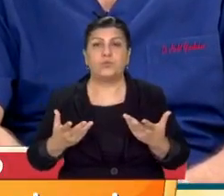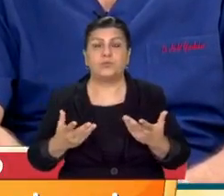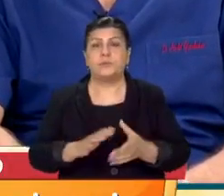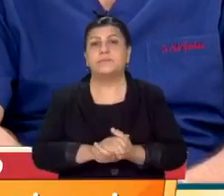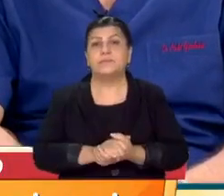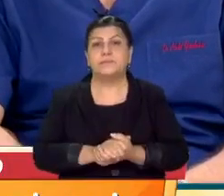kaçtı yani ipin ucu